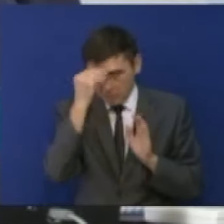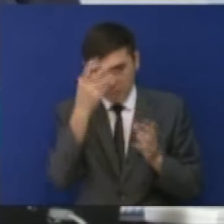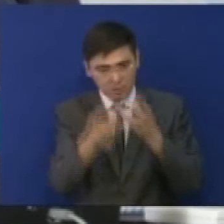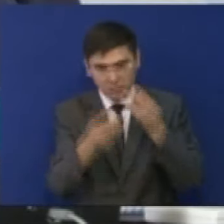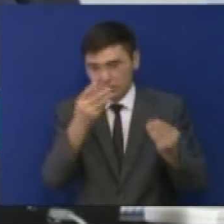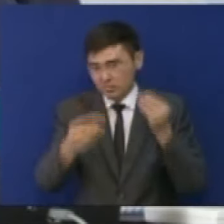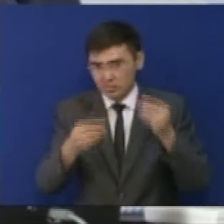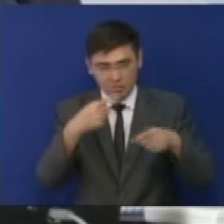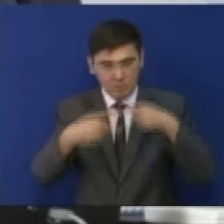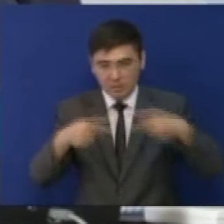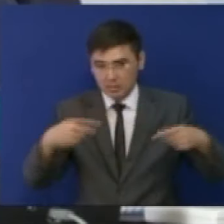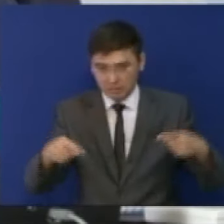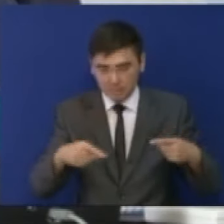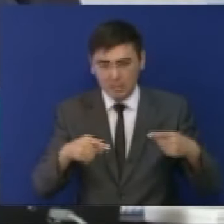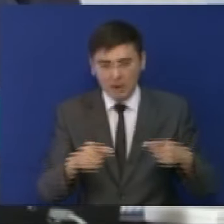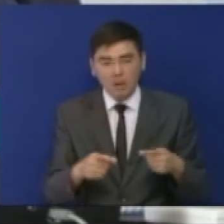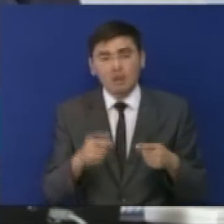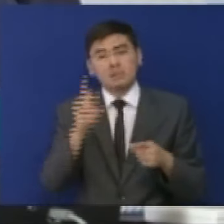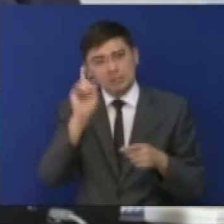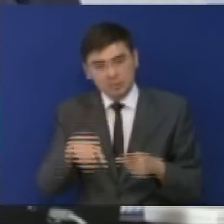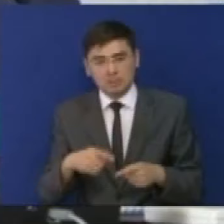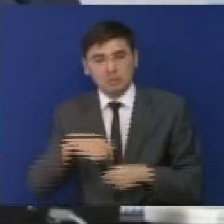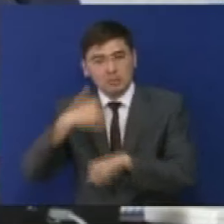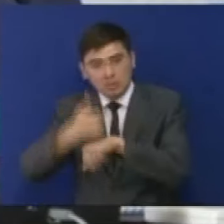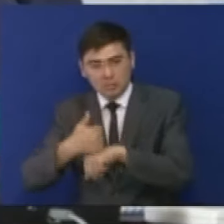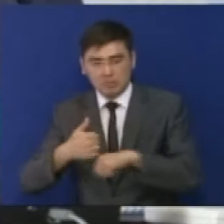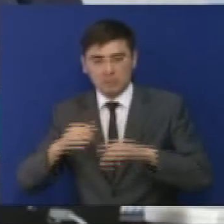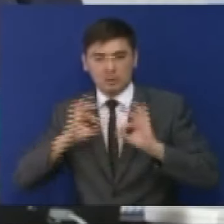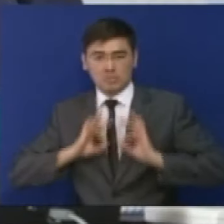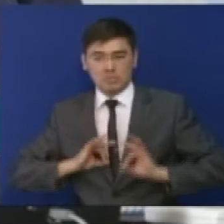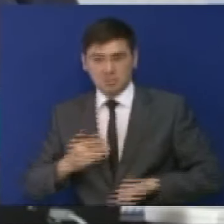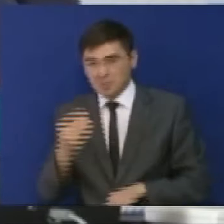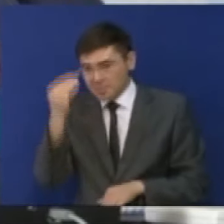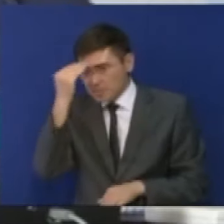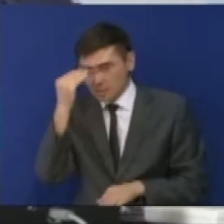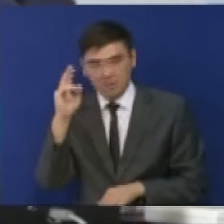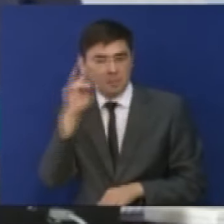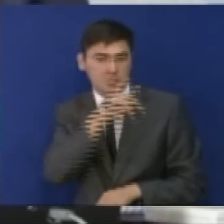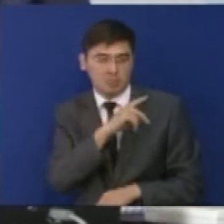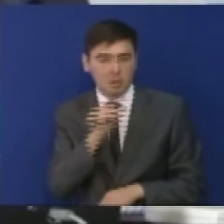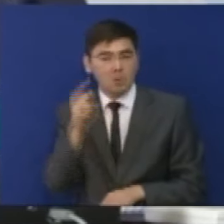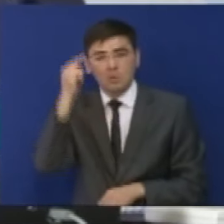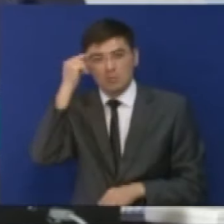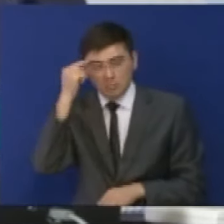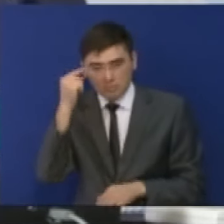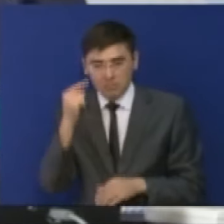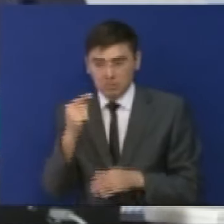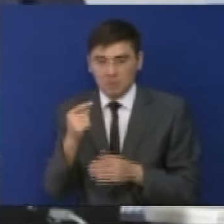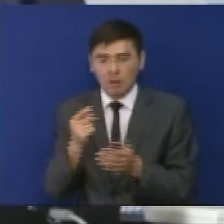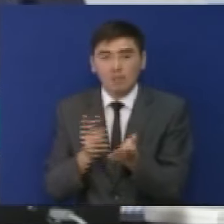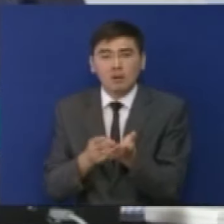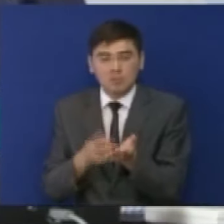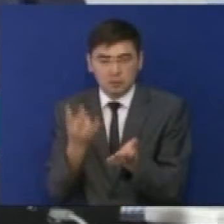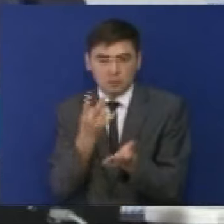в том числе и, значит, Генеральная прокуратура считает, что основанием для получения льгот является